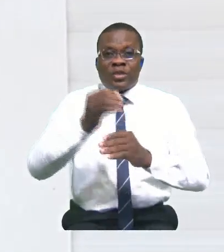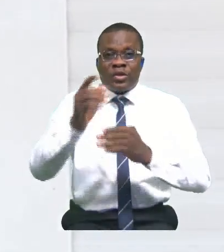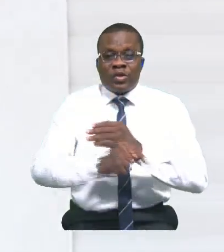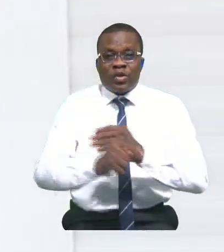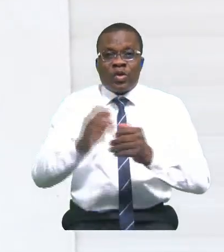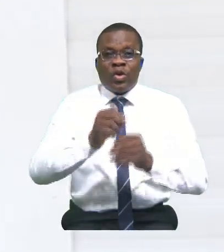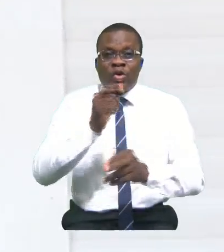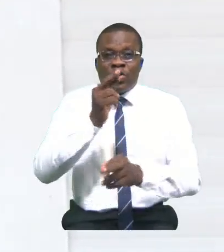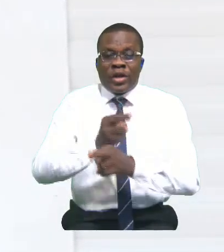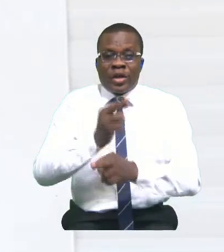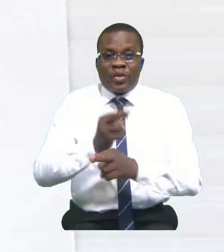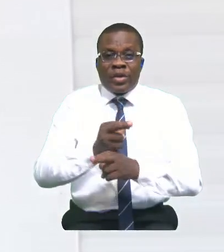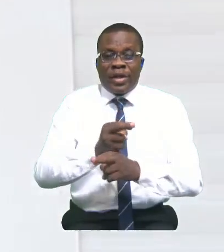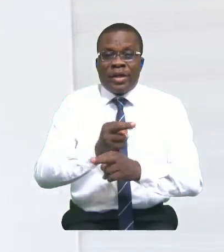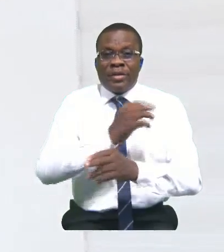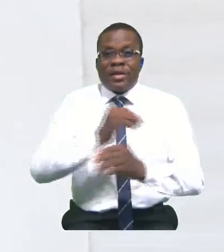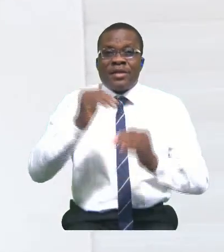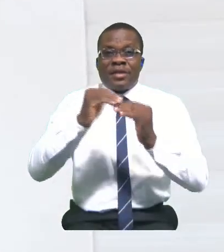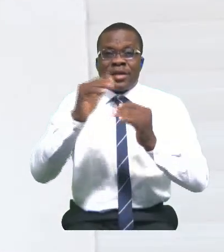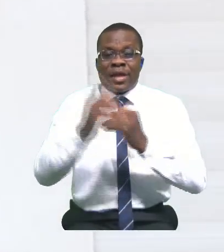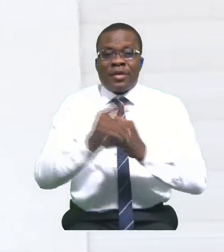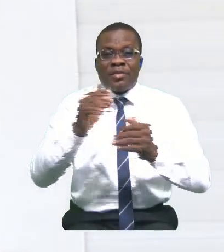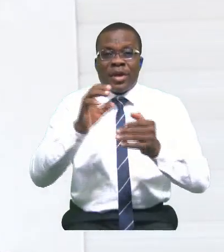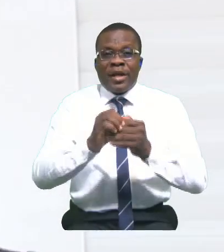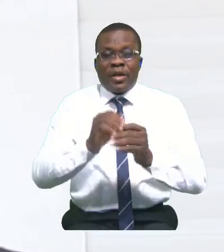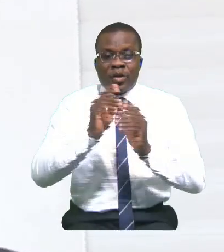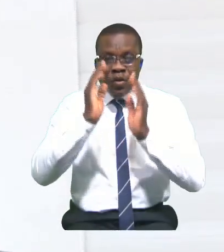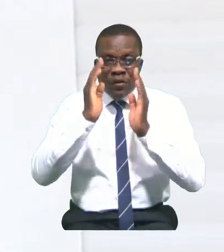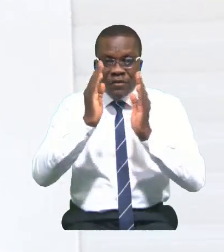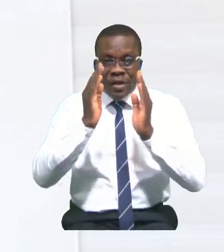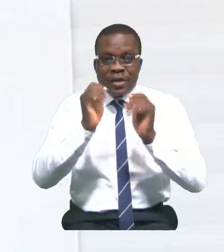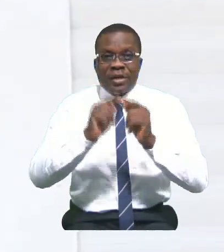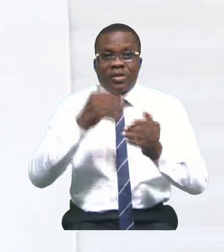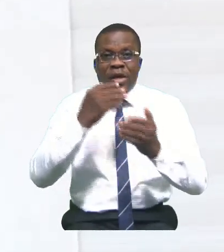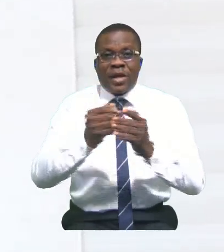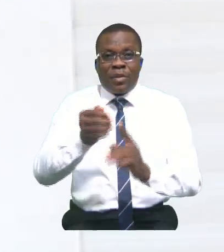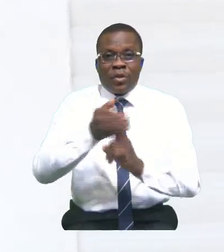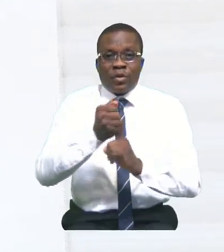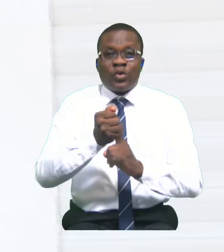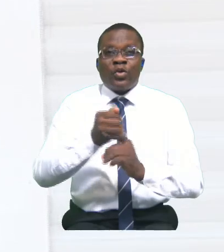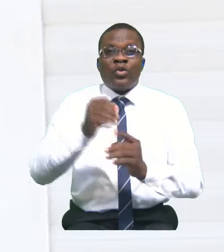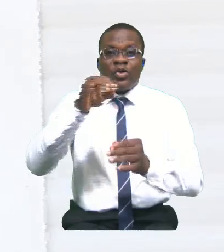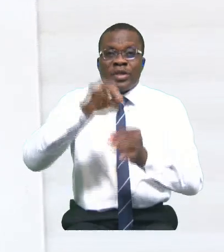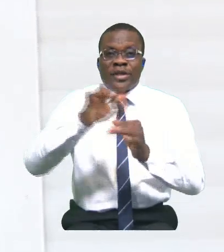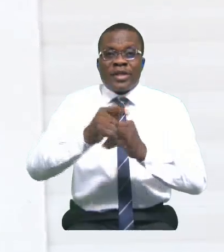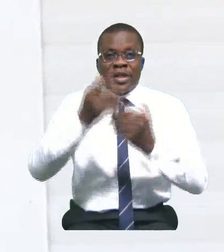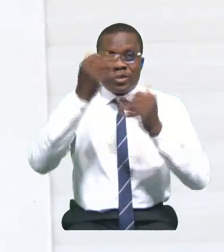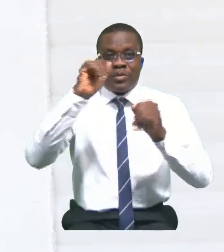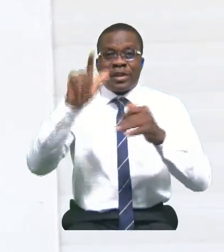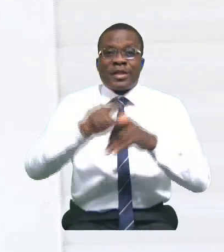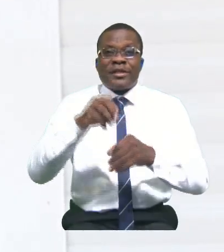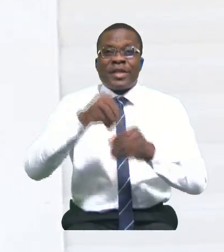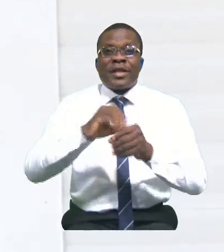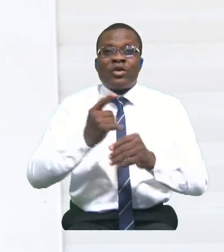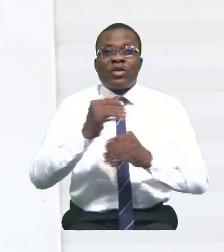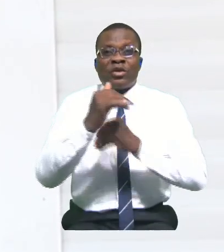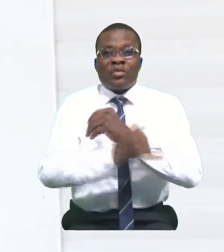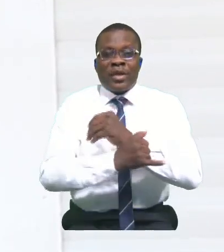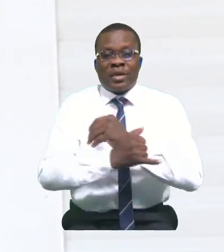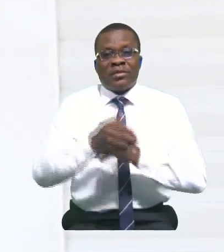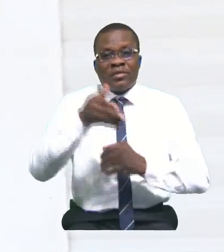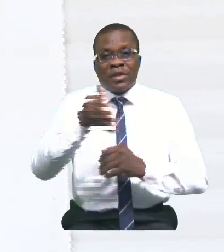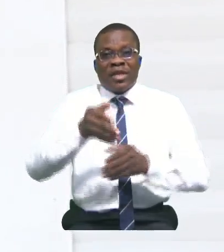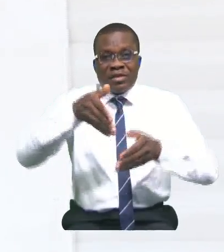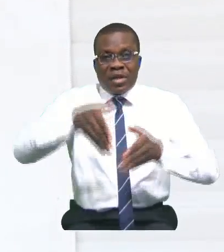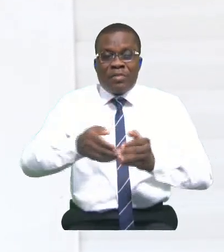réguler également de veiller à la bonne tenue des élections présidentielles dans notre pays alors ça a permis